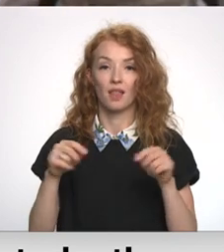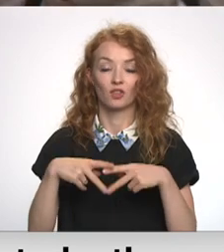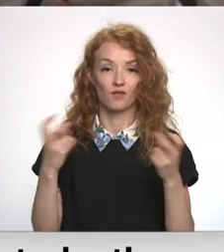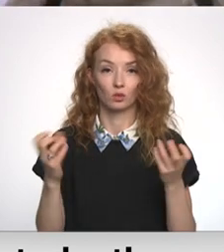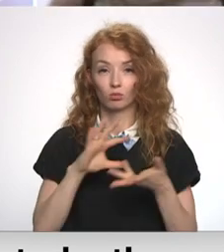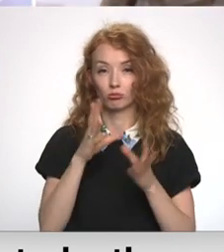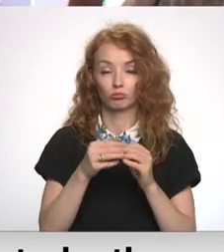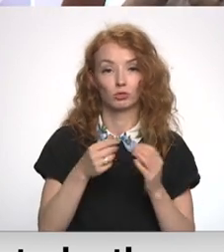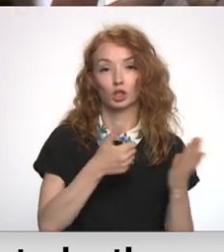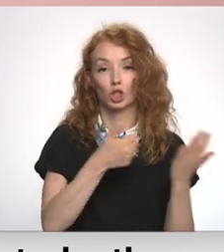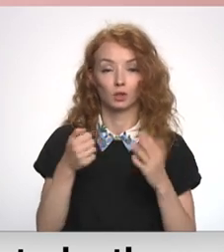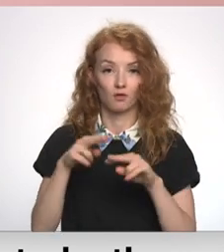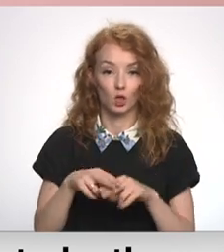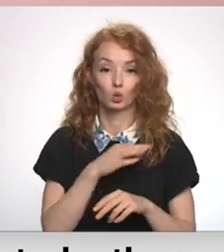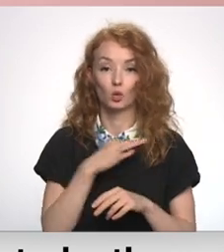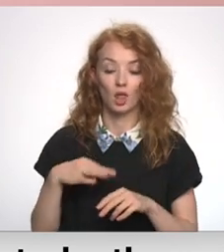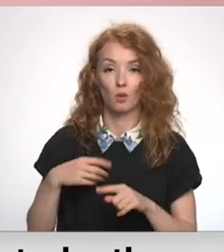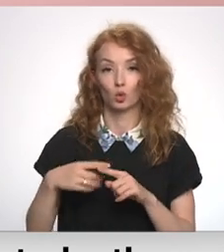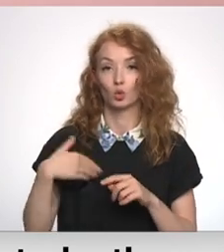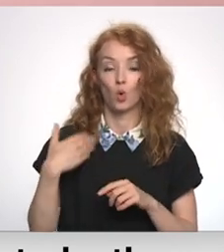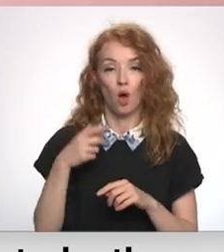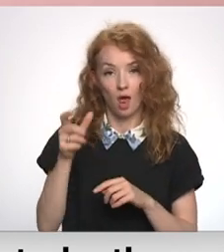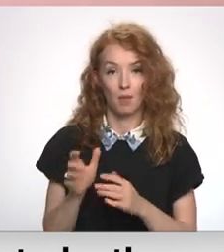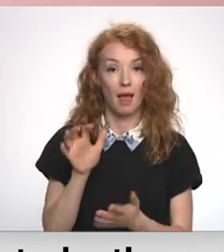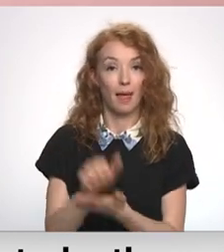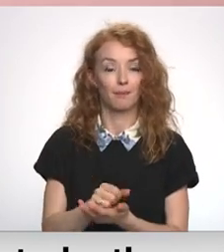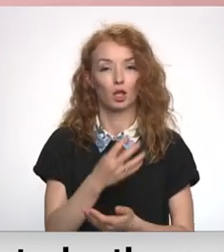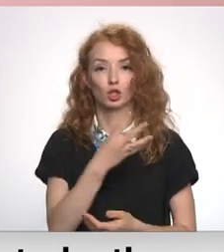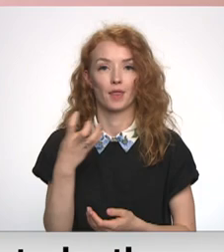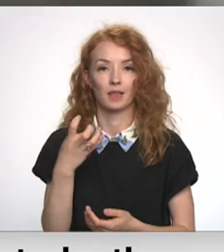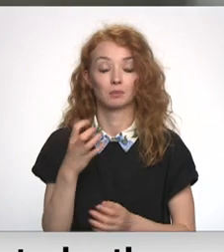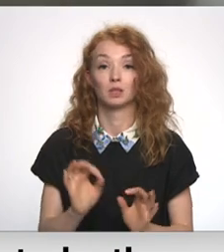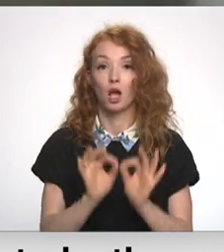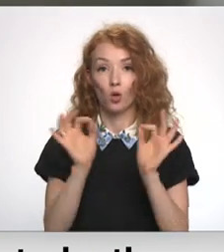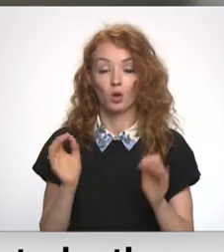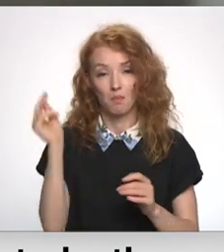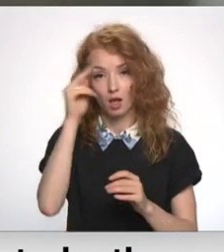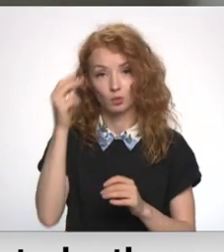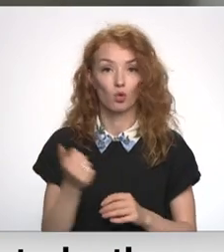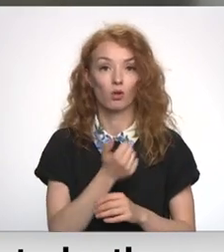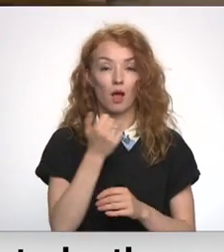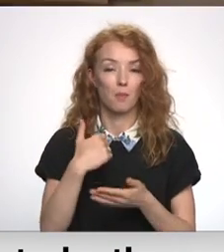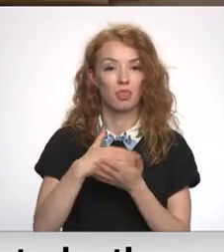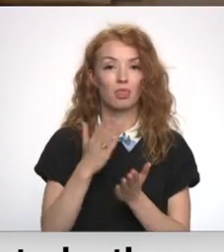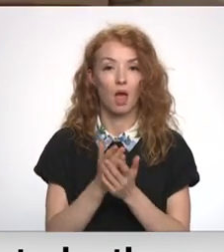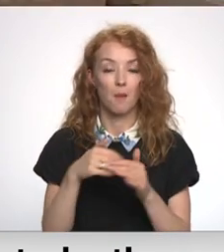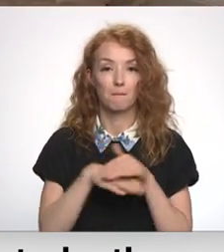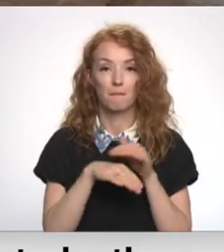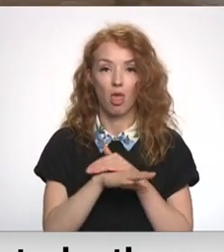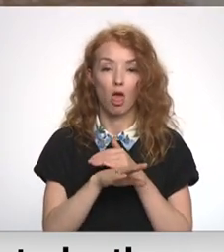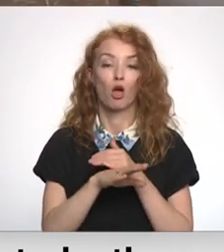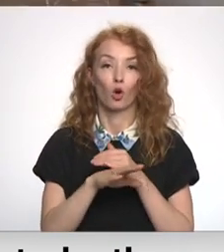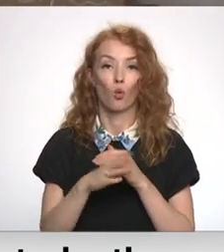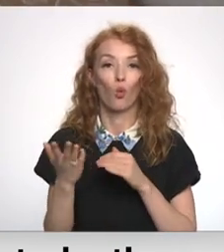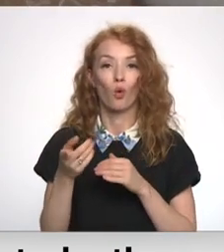kopumā 600 vietu. Studentiem un skolēniem rezervēts ap 400. Sākoties mācību gadam, iespējams daļa bēgļu ģimeņu, kurās